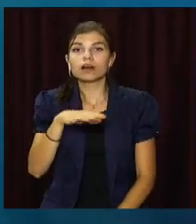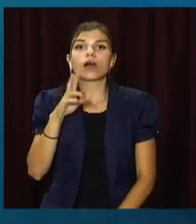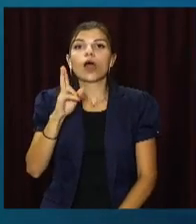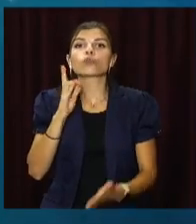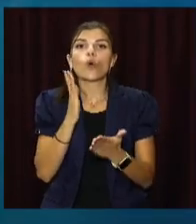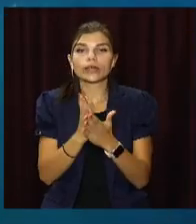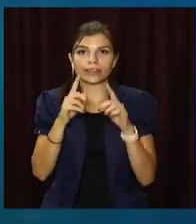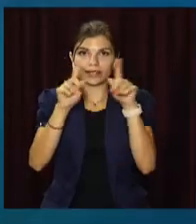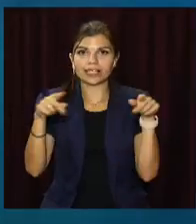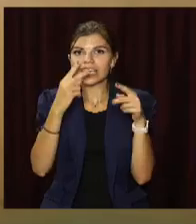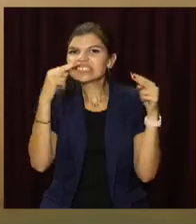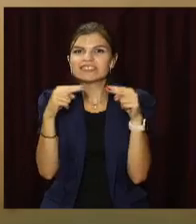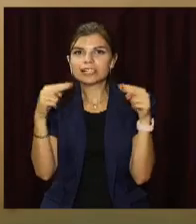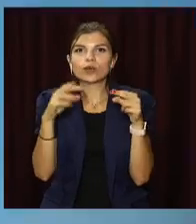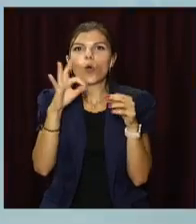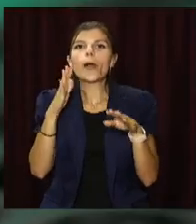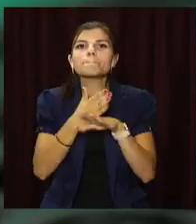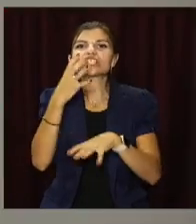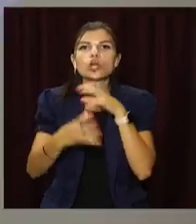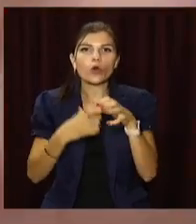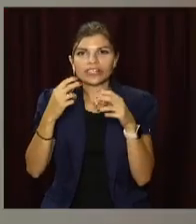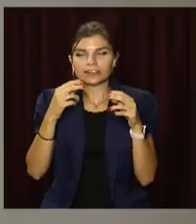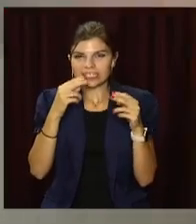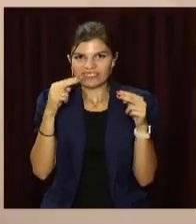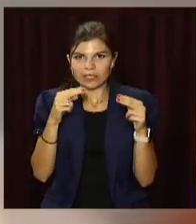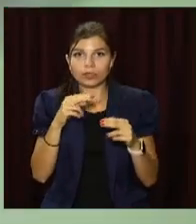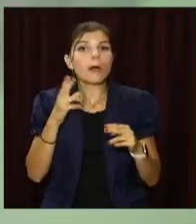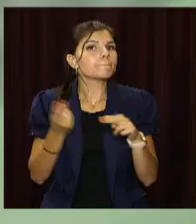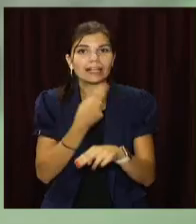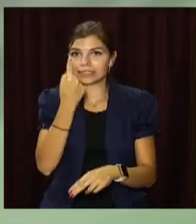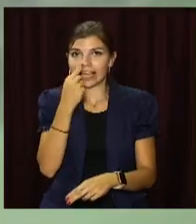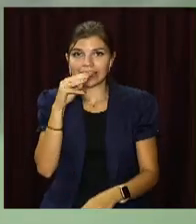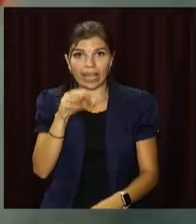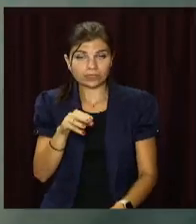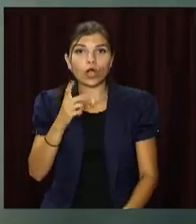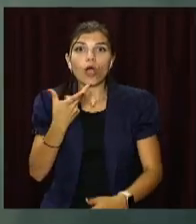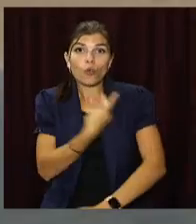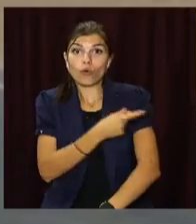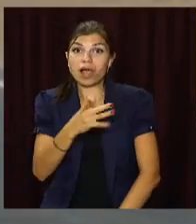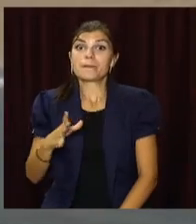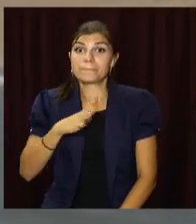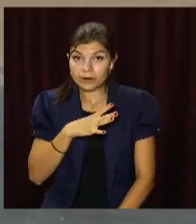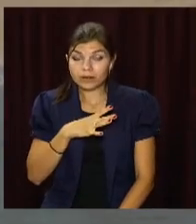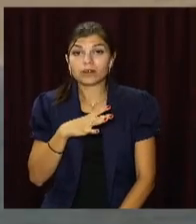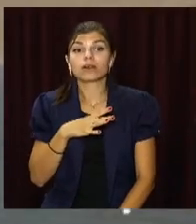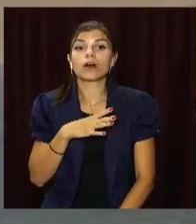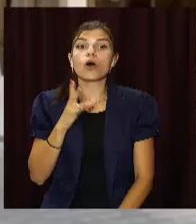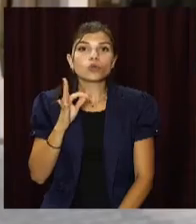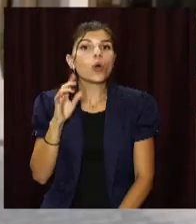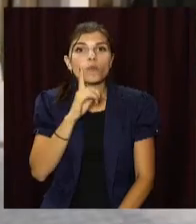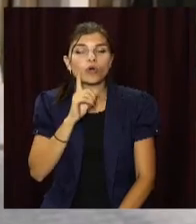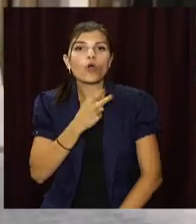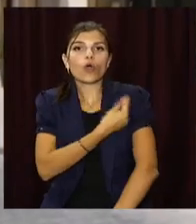сертифікат міжнародного зразка, можуть подорожувати без додаткових тестів. Проте, як повідомляє українське МЗС, поки